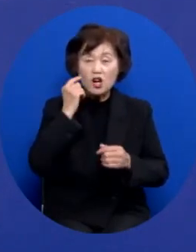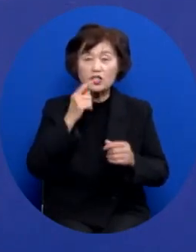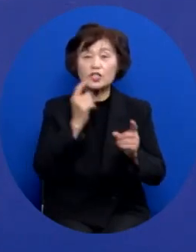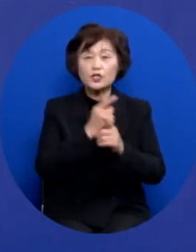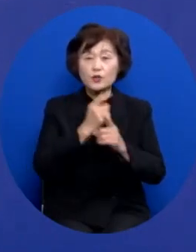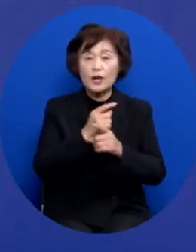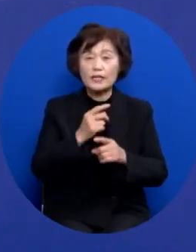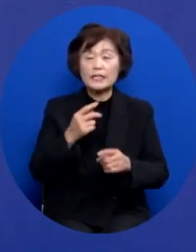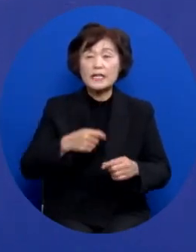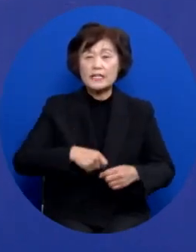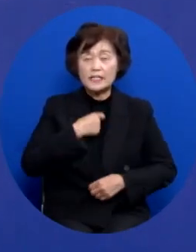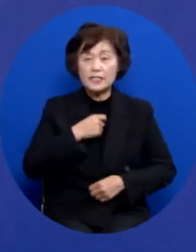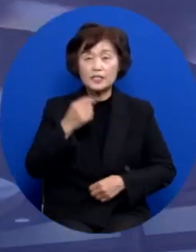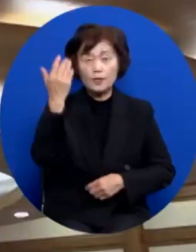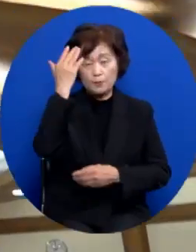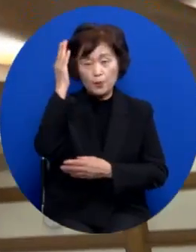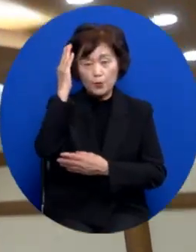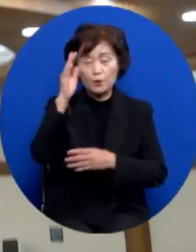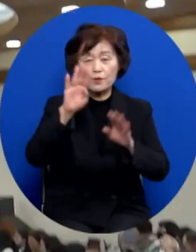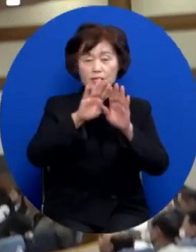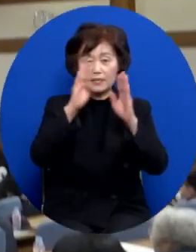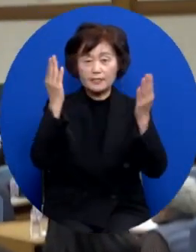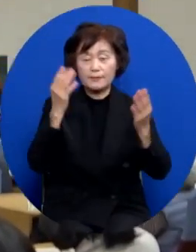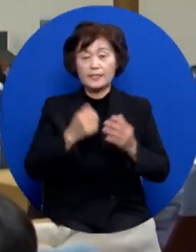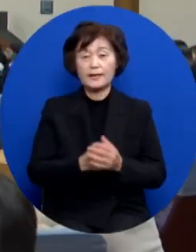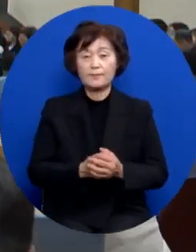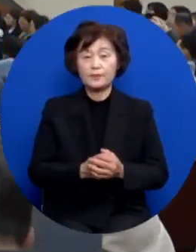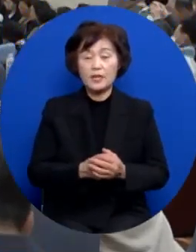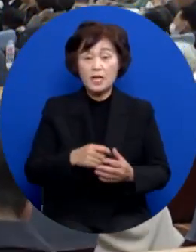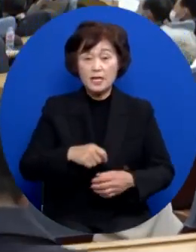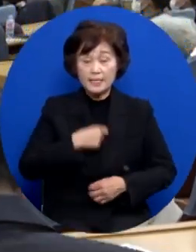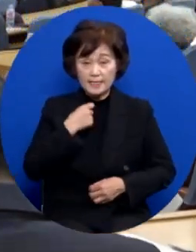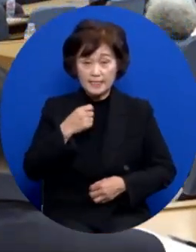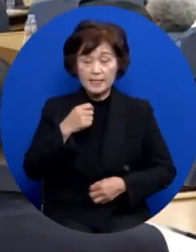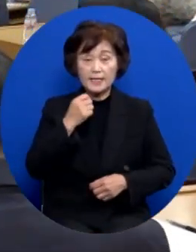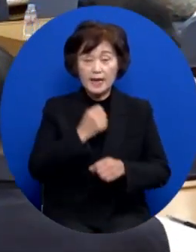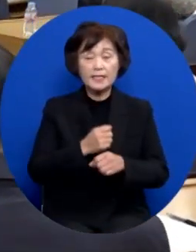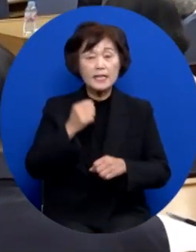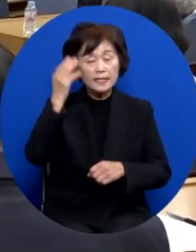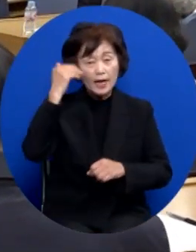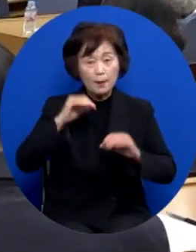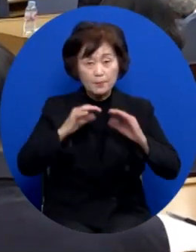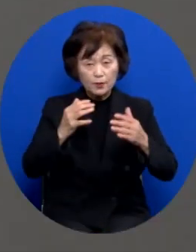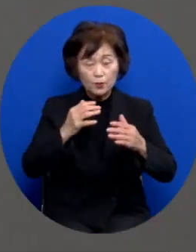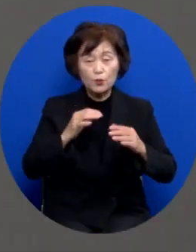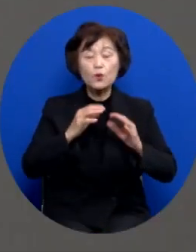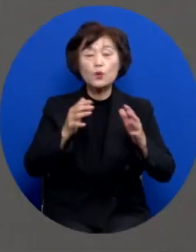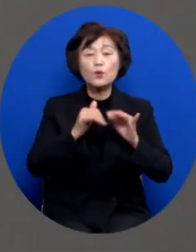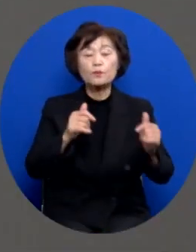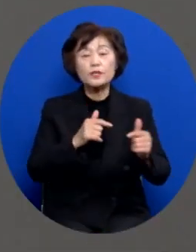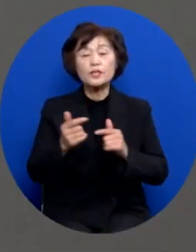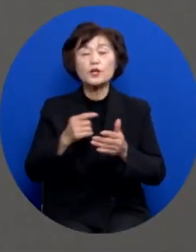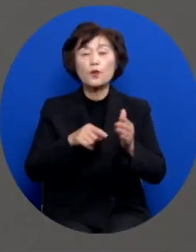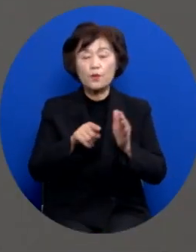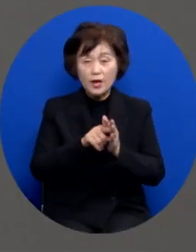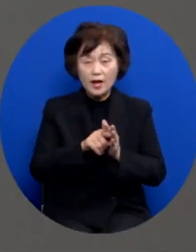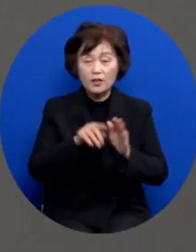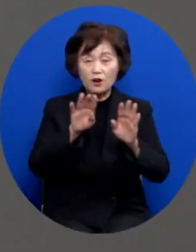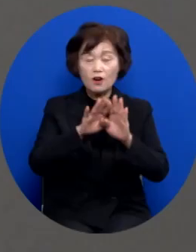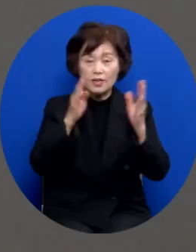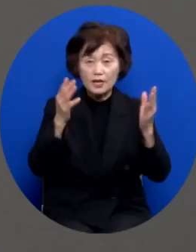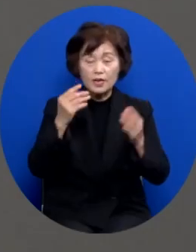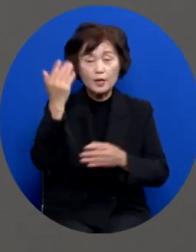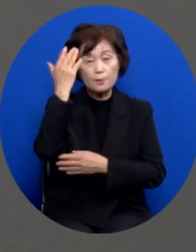포럼을 개최했습니다 정직한 대한민국 정직한 국민을 위하여를 주제로 열린 포럼에서